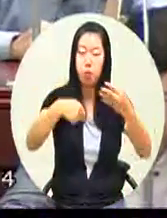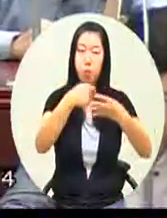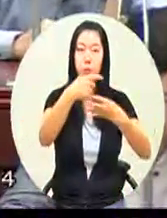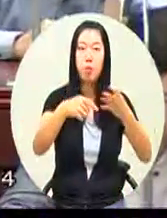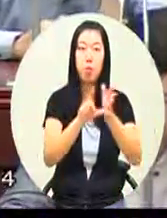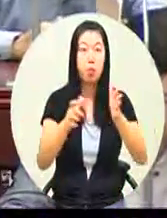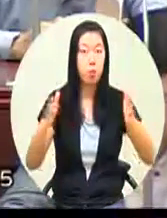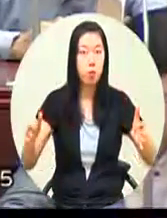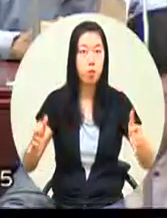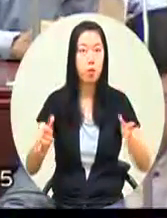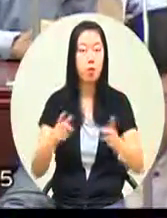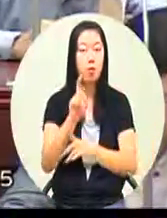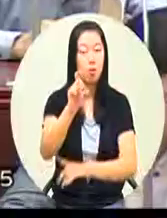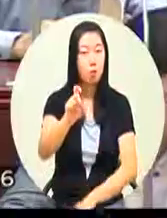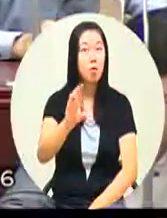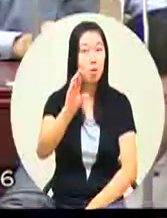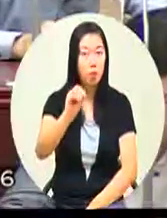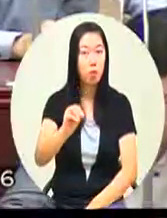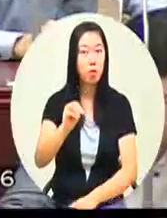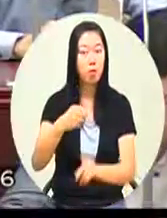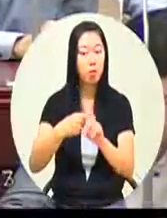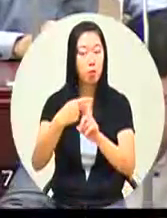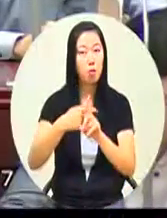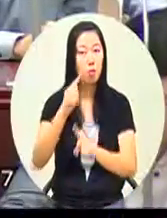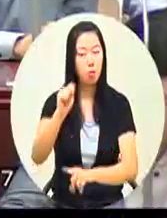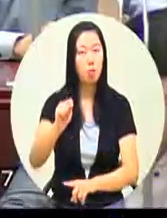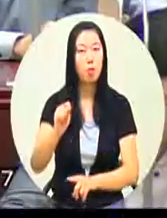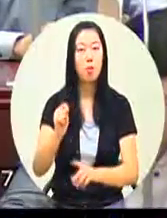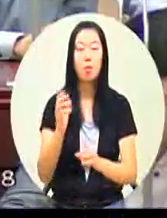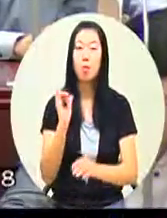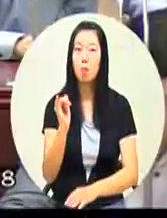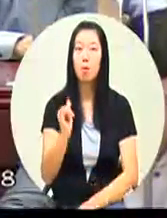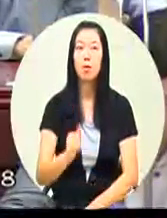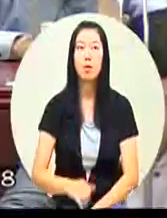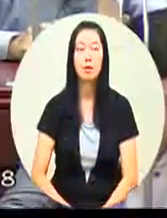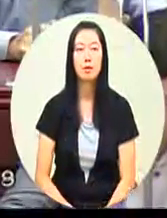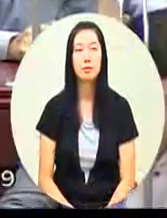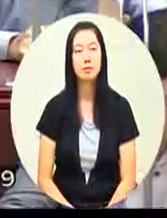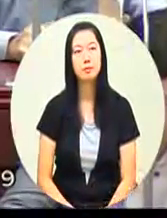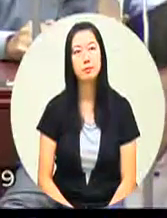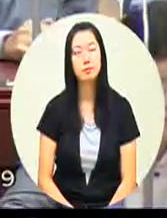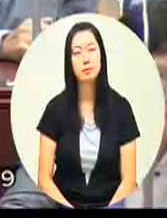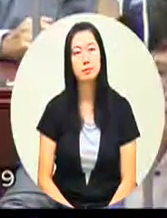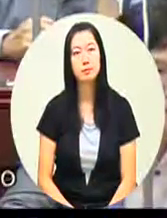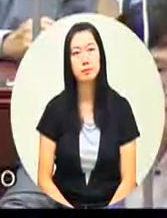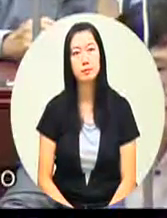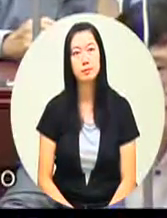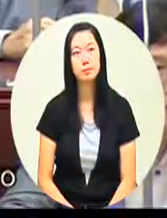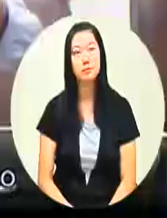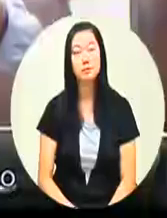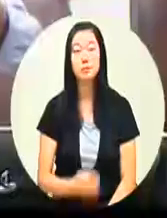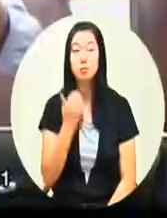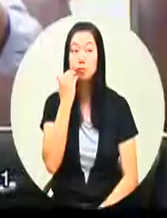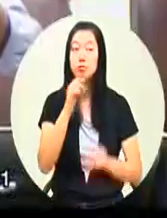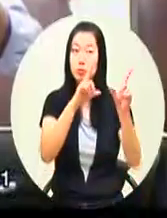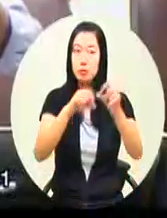水质跟水量事实上都符合，目前都符合我们当初的规划。 那如果说按照这样，如果说这个已经不